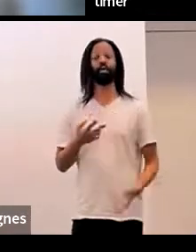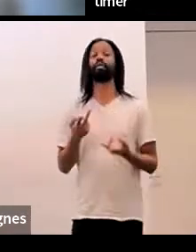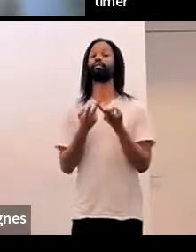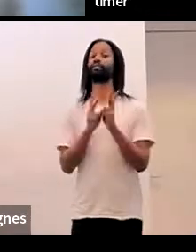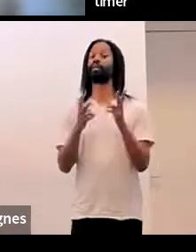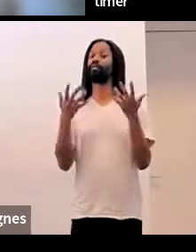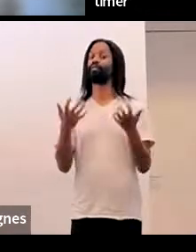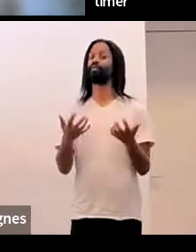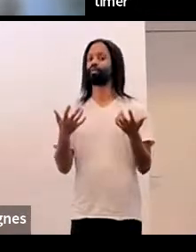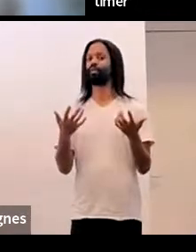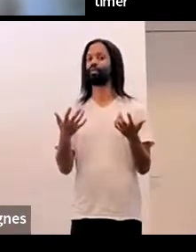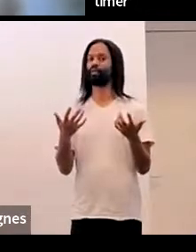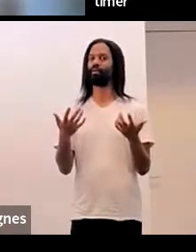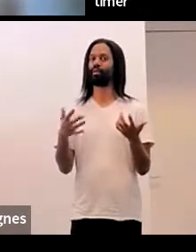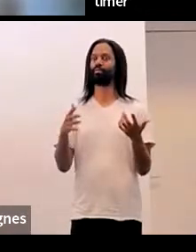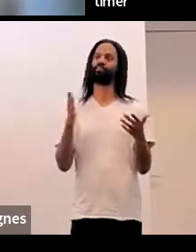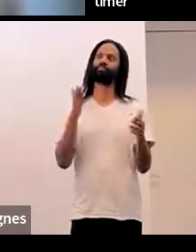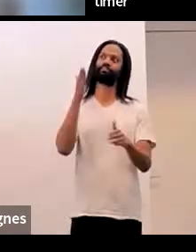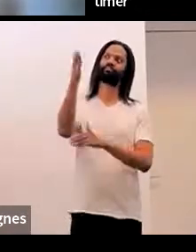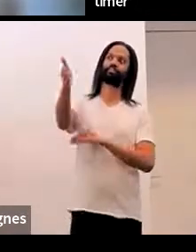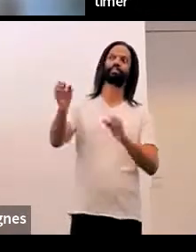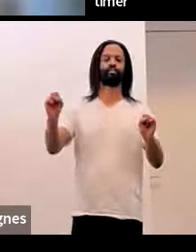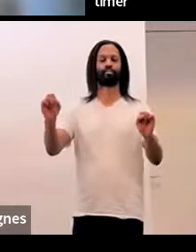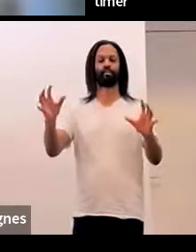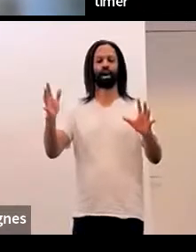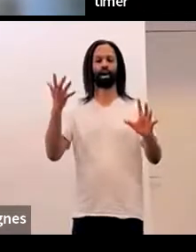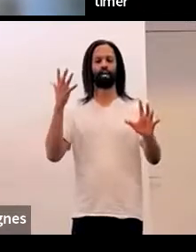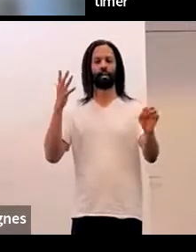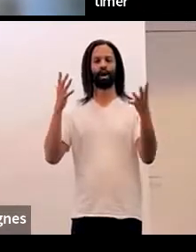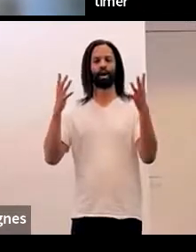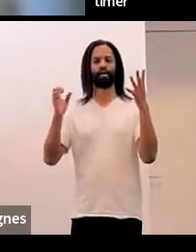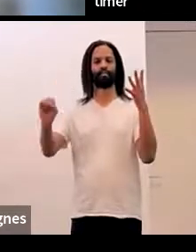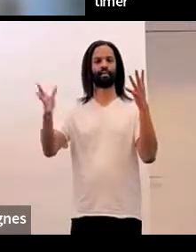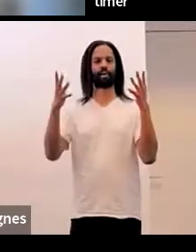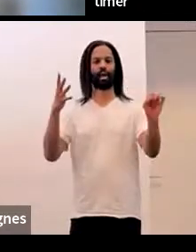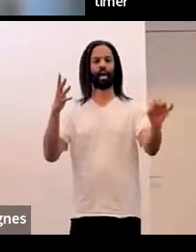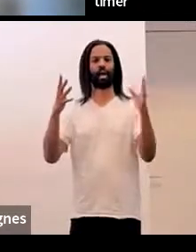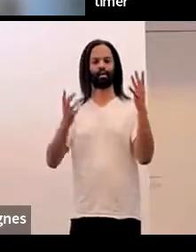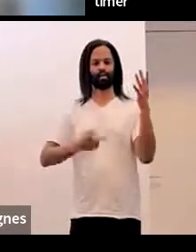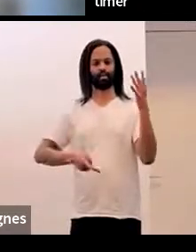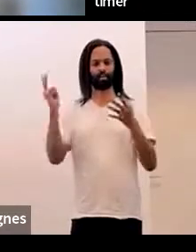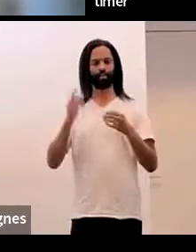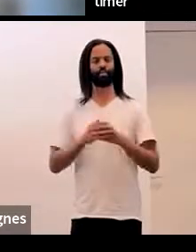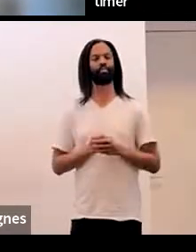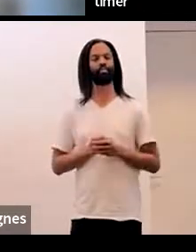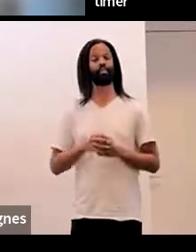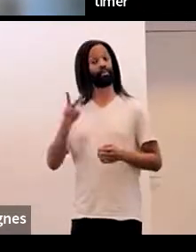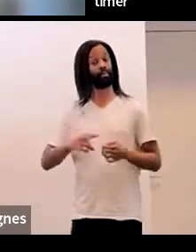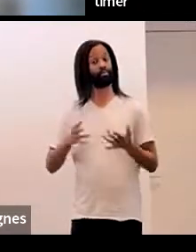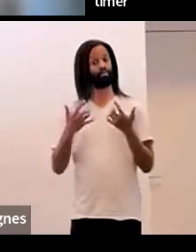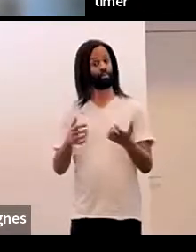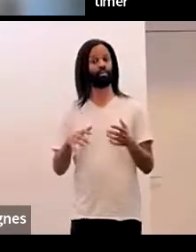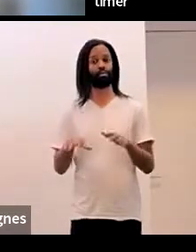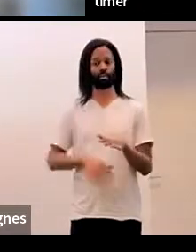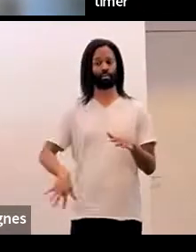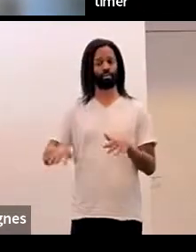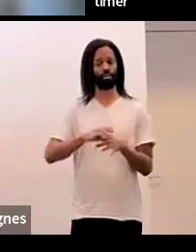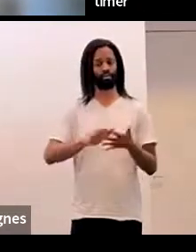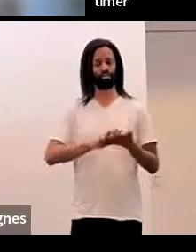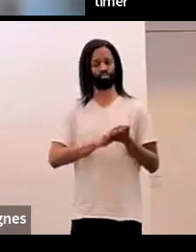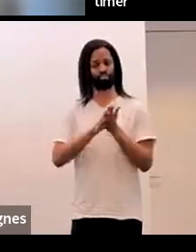arborée. Et plus généralement, dans notre volonté commune de transformation du territoire et de préservation de